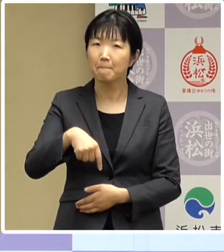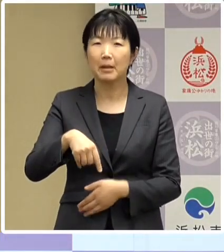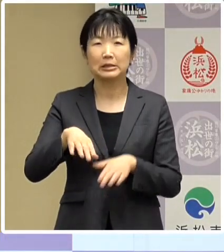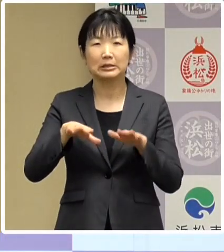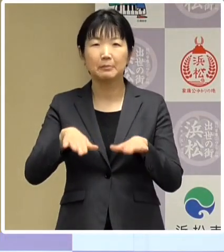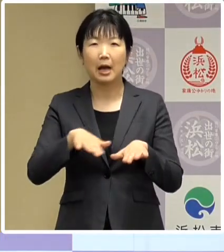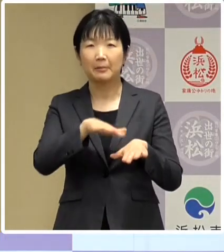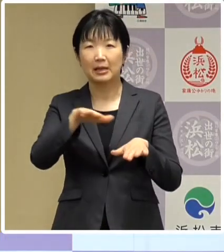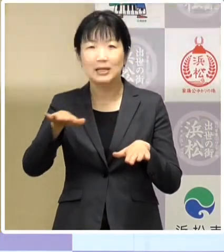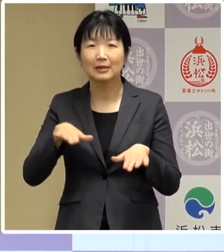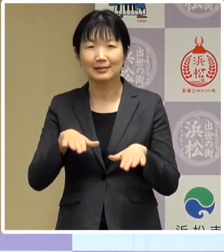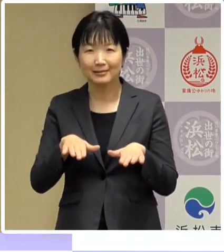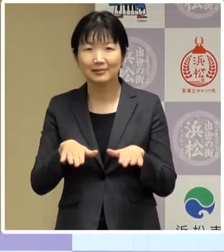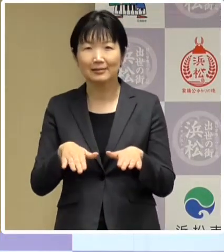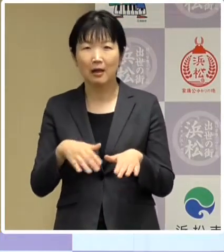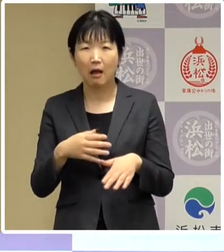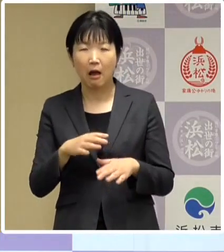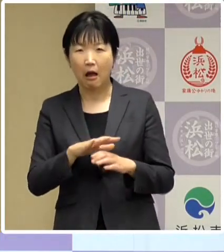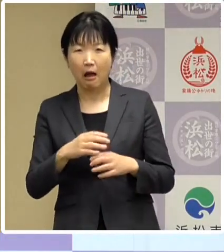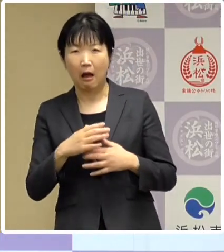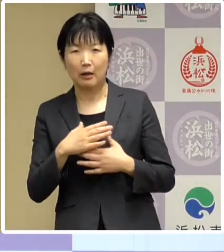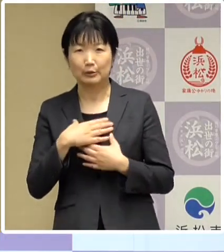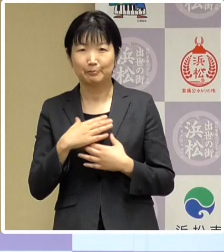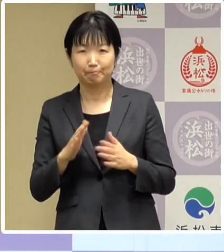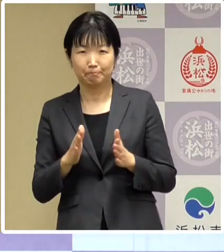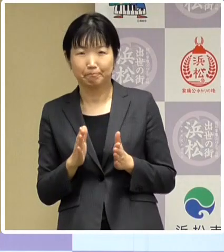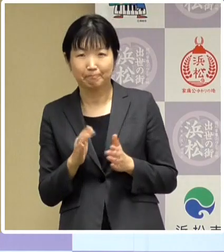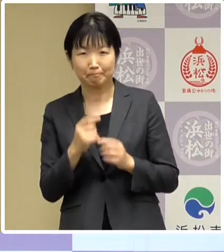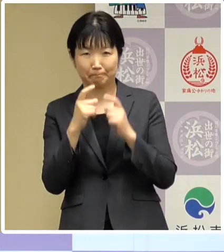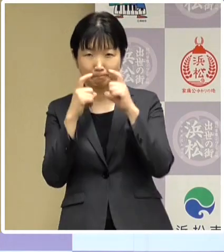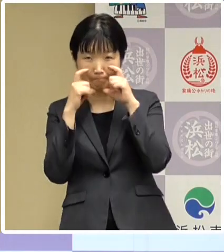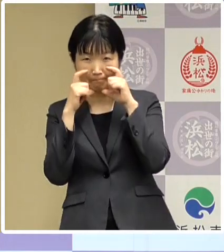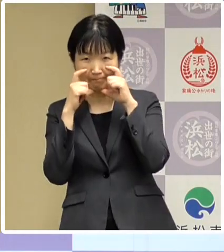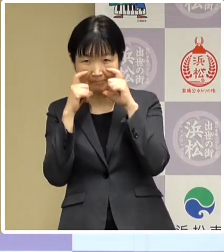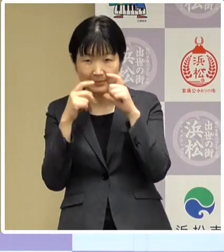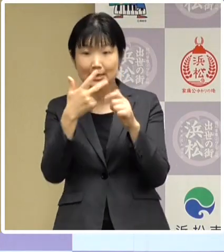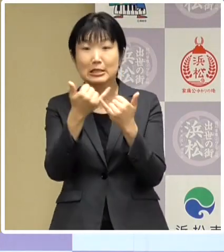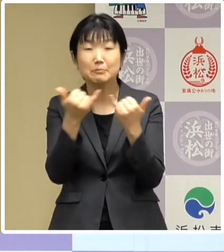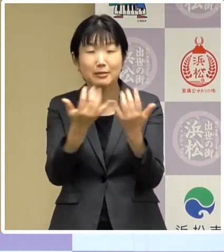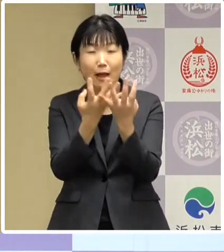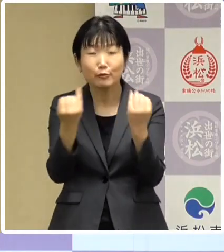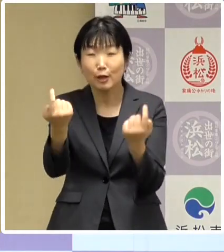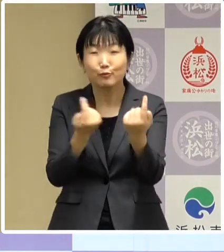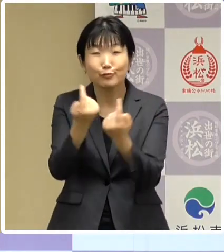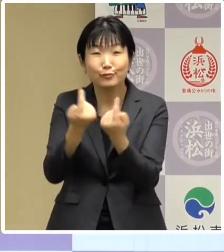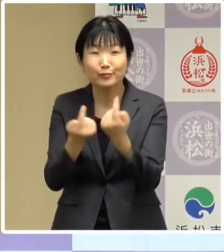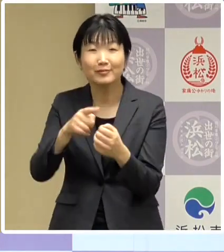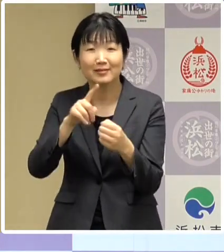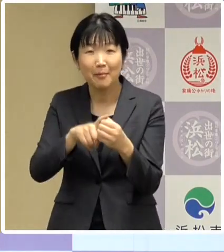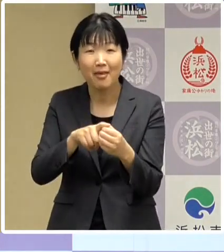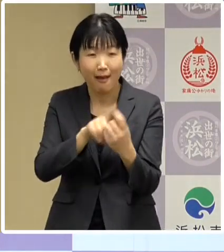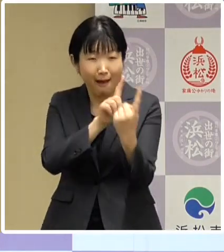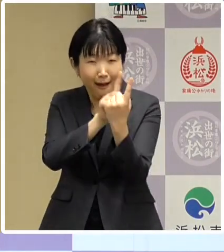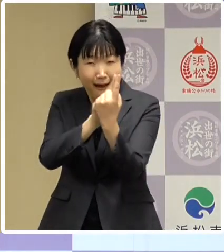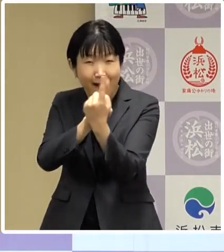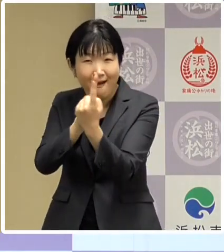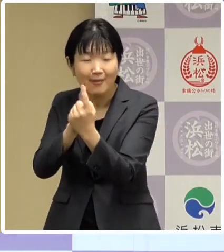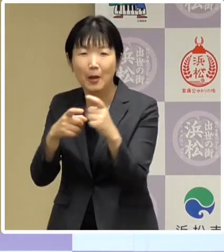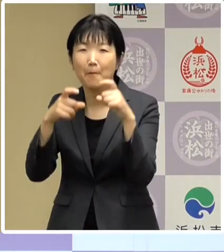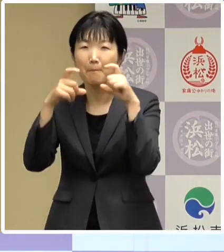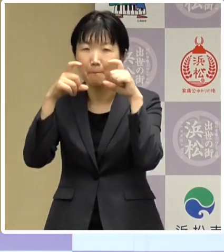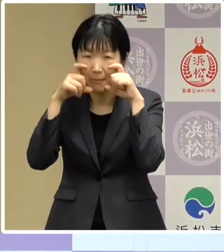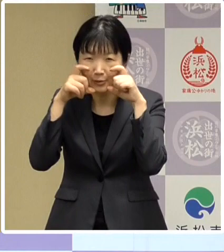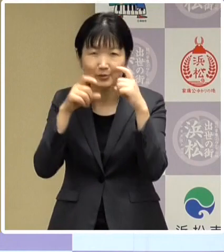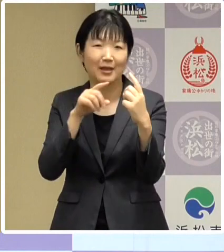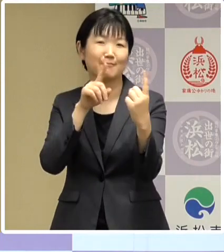慎重にならざるを得ないので全体としてはねいろんな市民の皆さん来られますんでマスク着用で対応すると、特